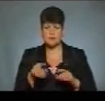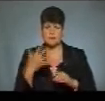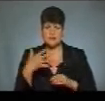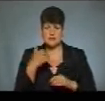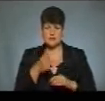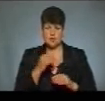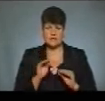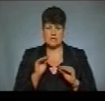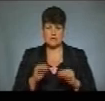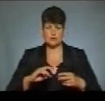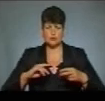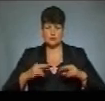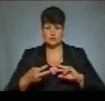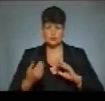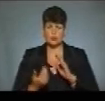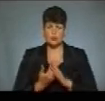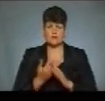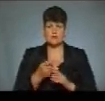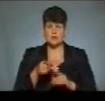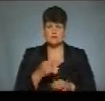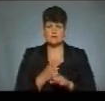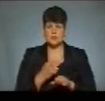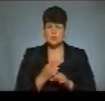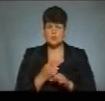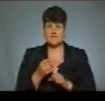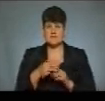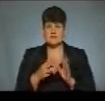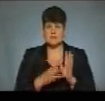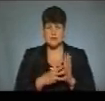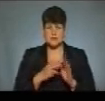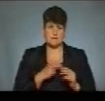кладуть нові. На даній ділянці працює 18 працівників.